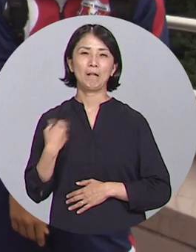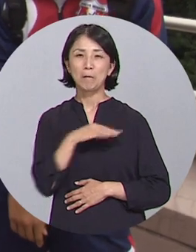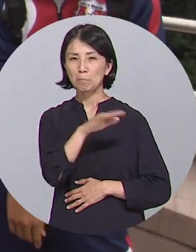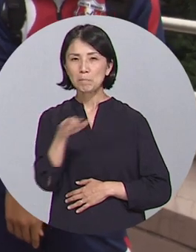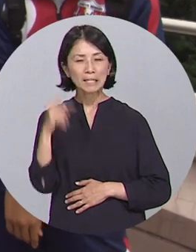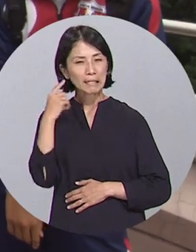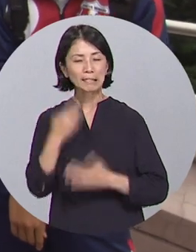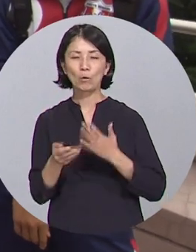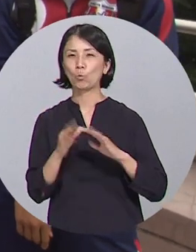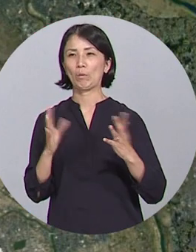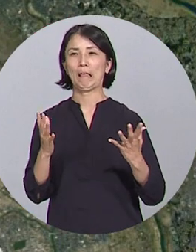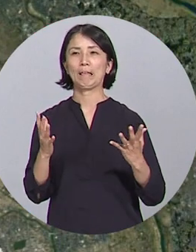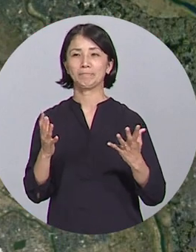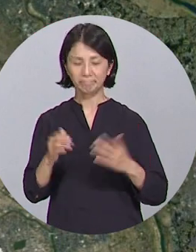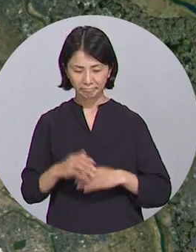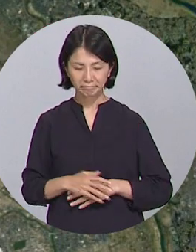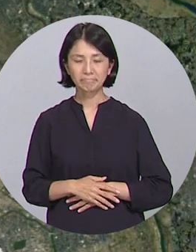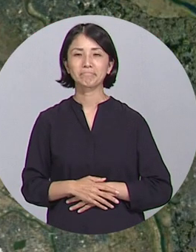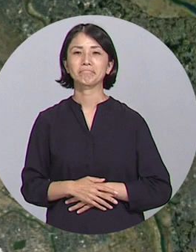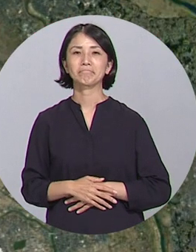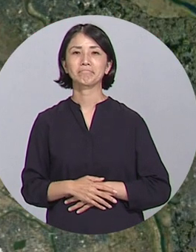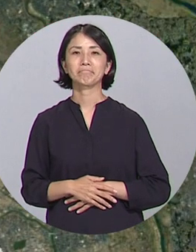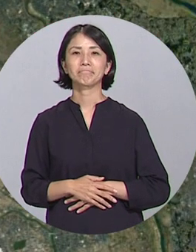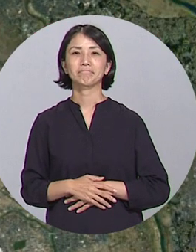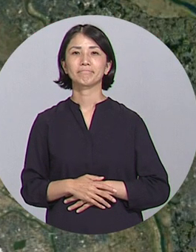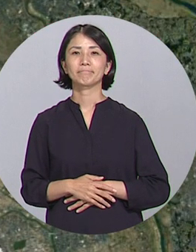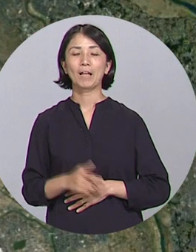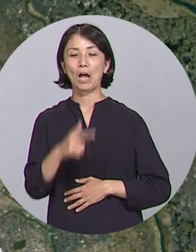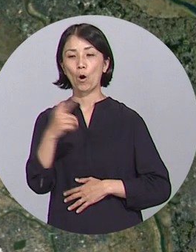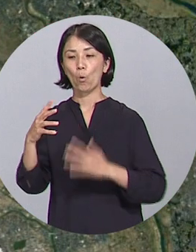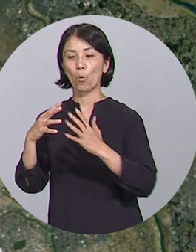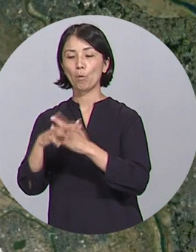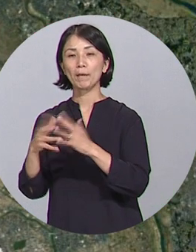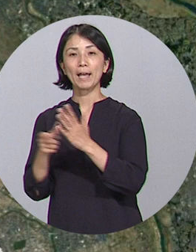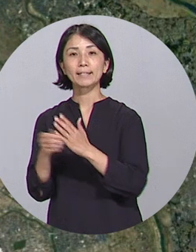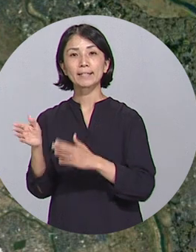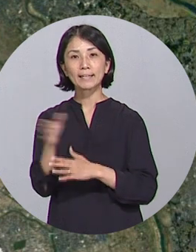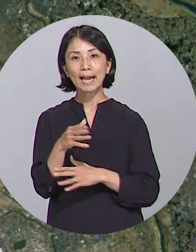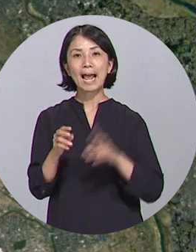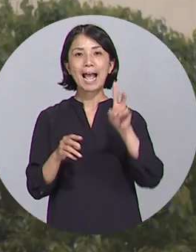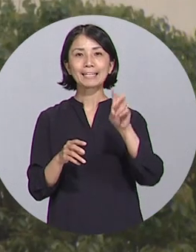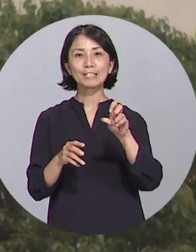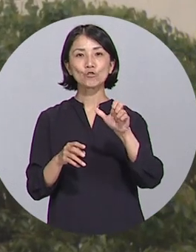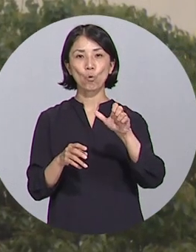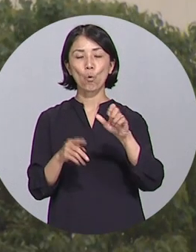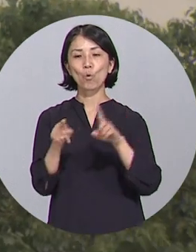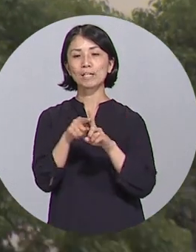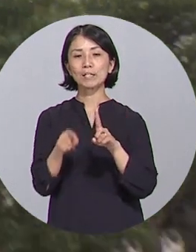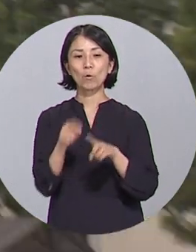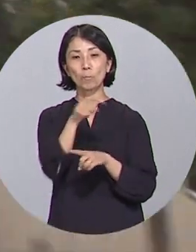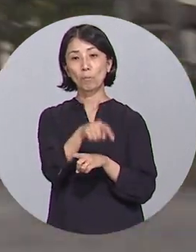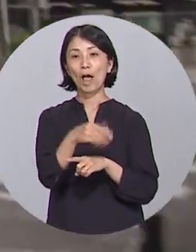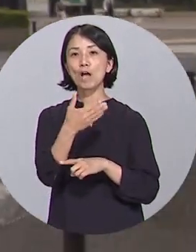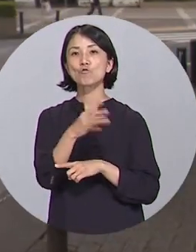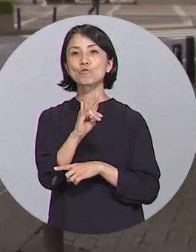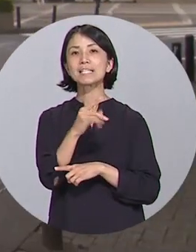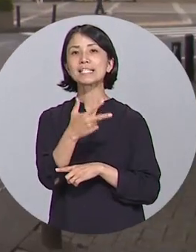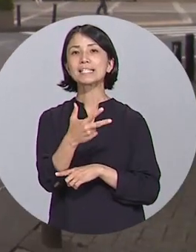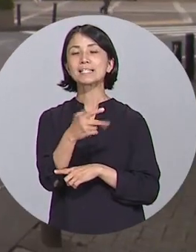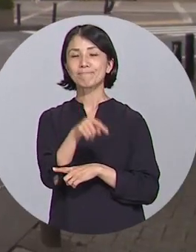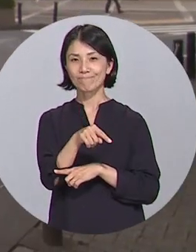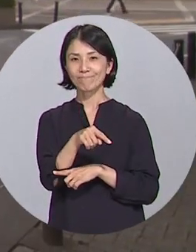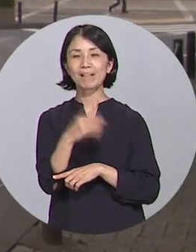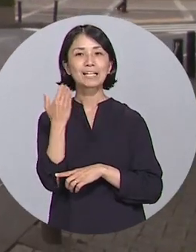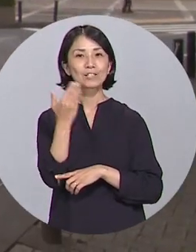こと ない。 今度は大宮駅からおよそ25キロ離れた久喜市で同じ質問